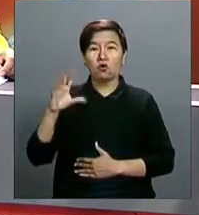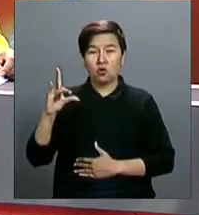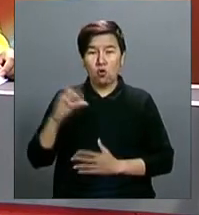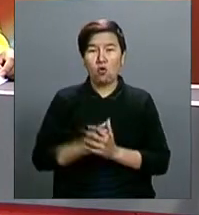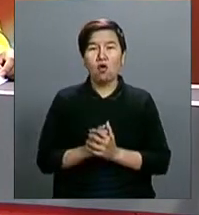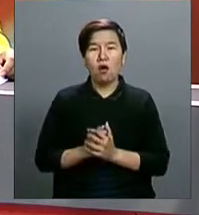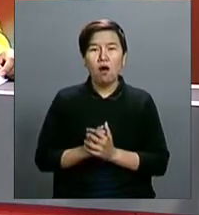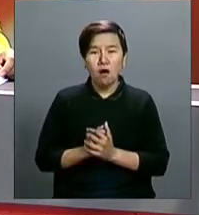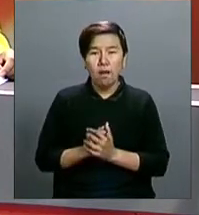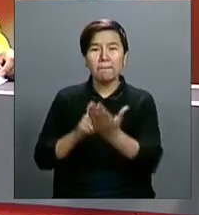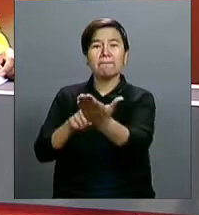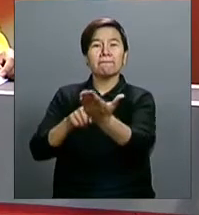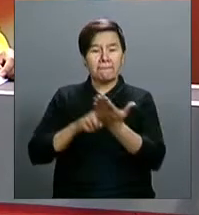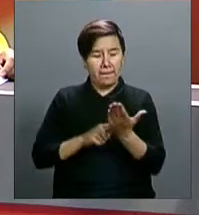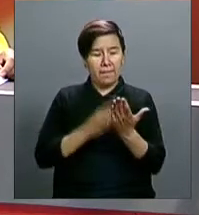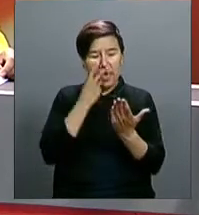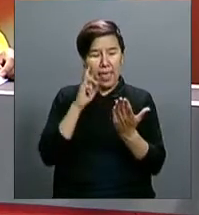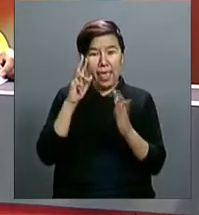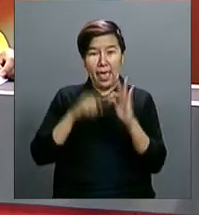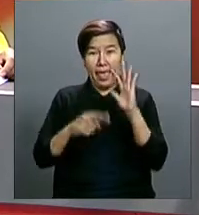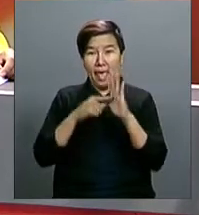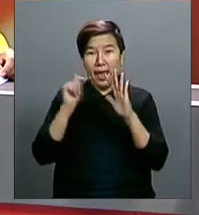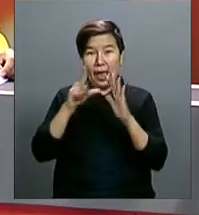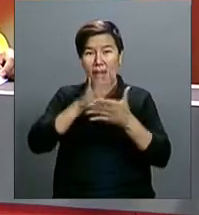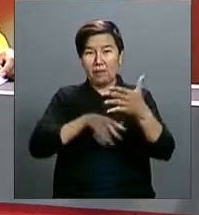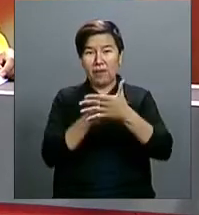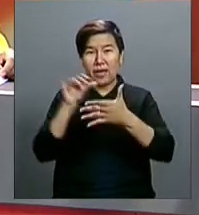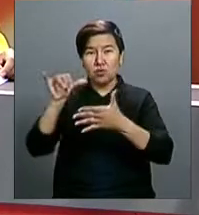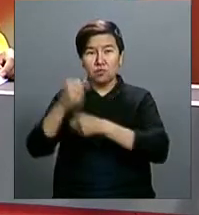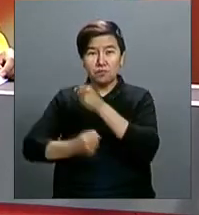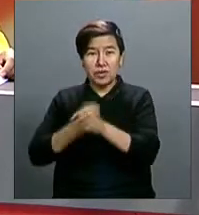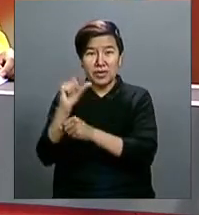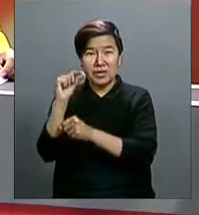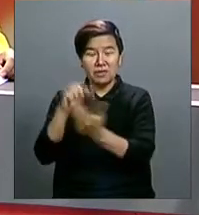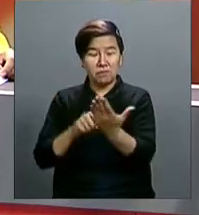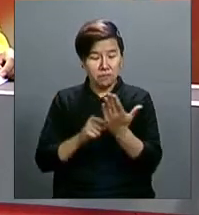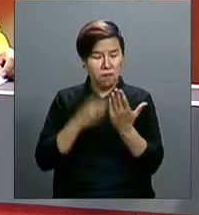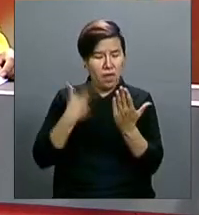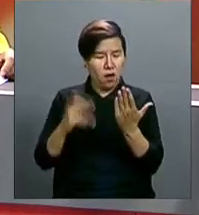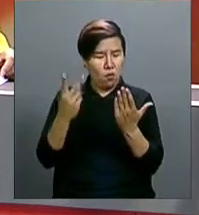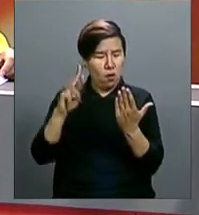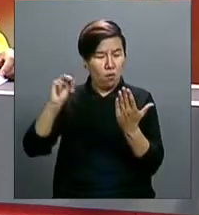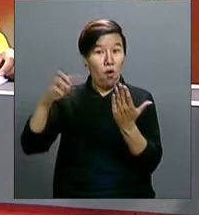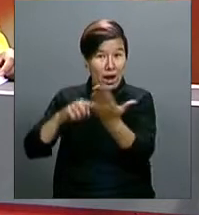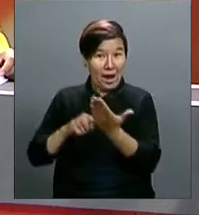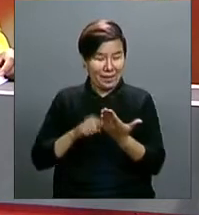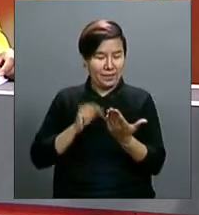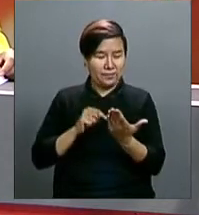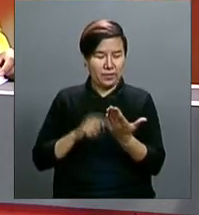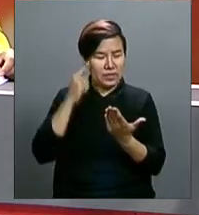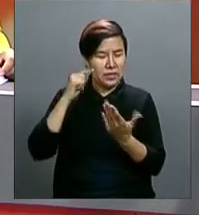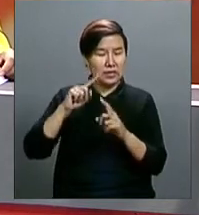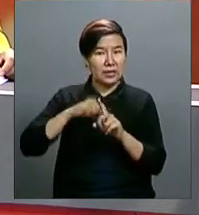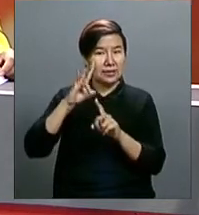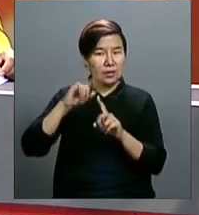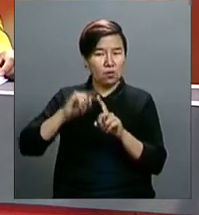ได้รับทราบร่างยุทธศาสตร์ชาติ20ปีตามที่ครม.เสนอนะคะและคาดการว่า7กรกฎาคมก็จะเห็